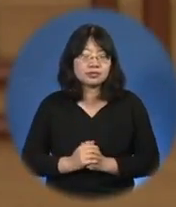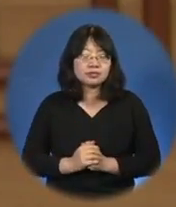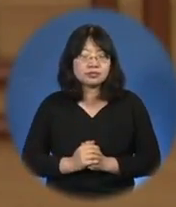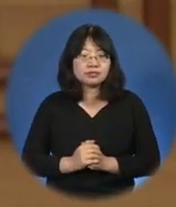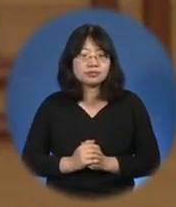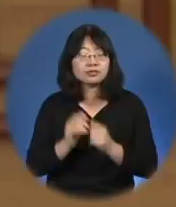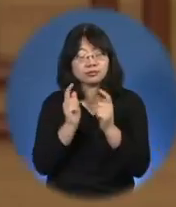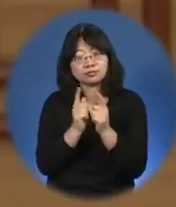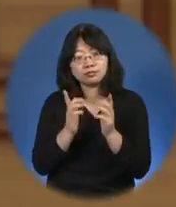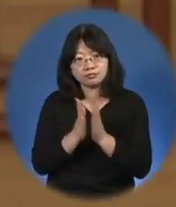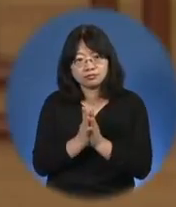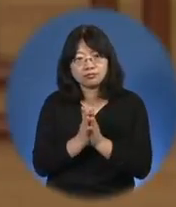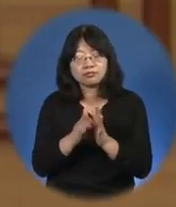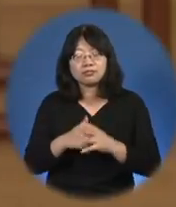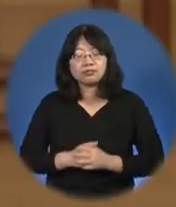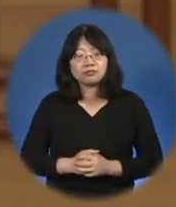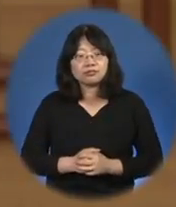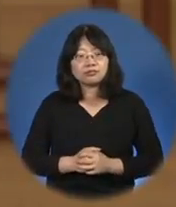예. 대해서 직접